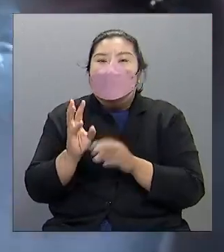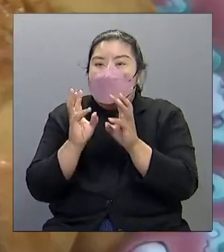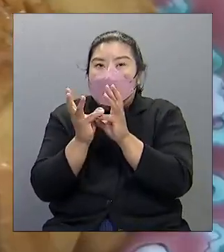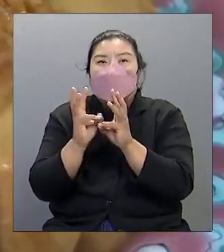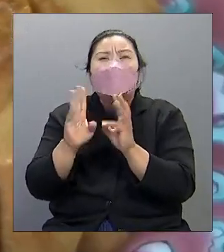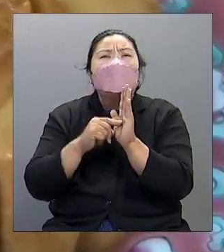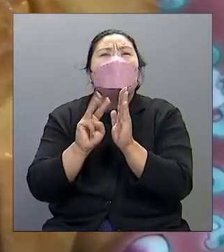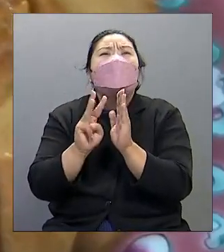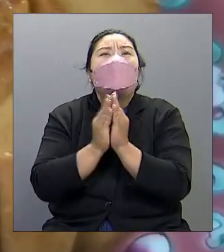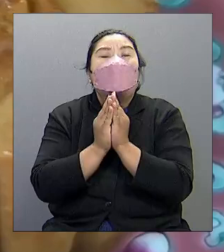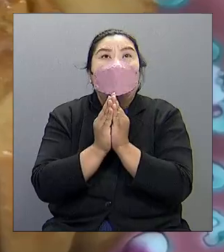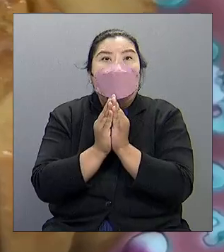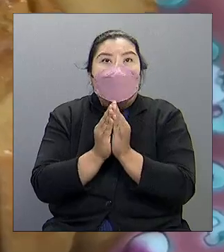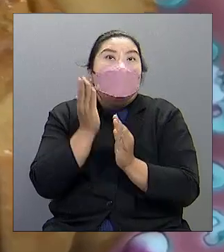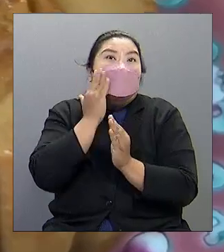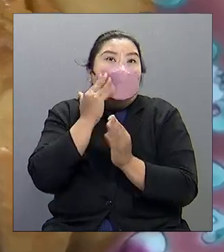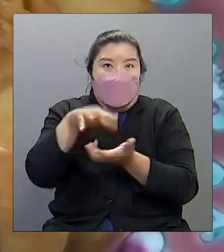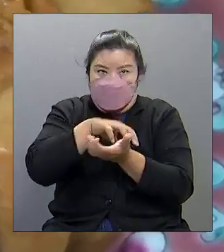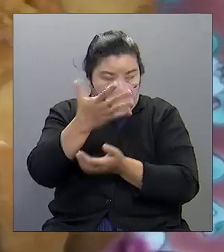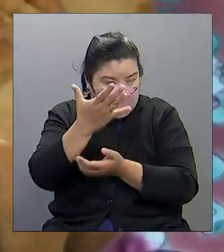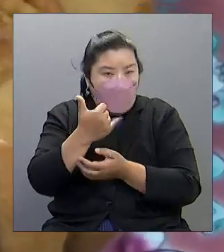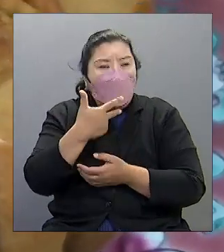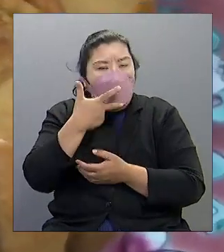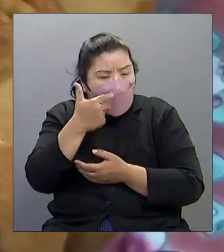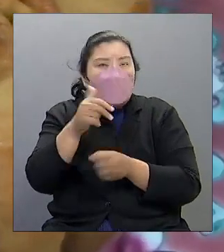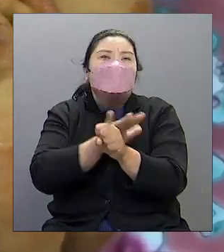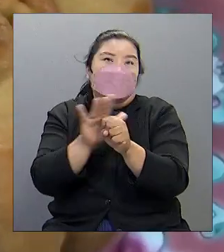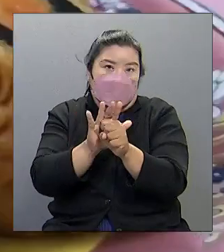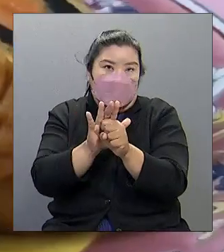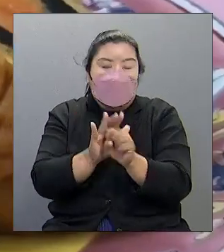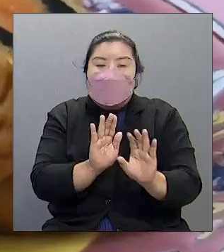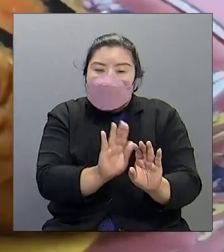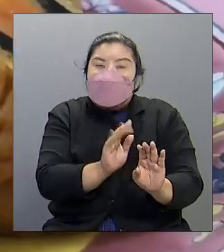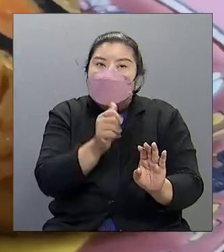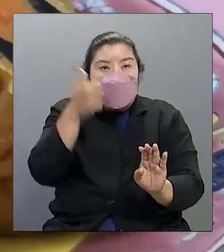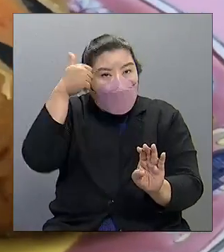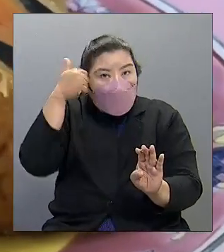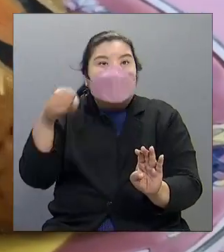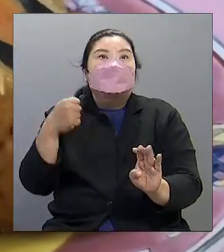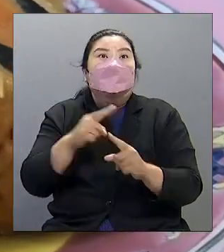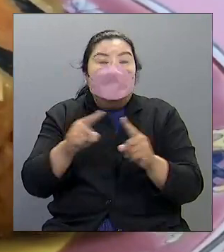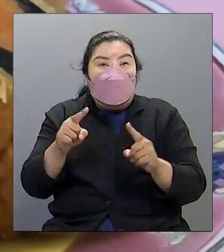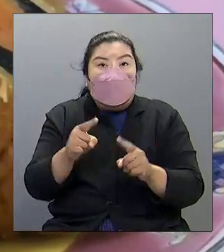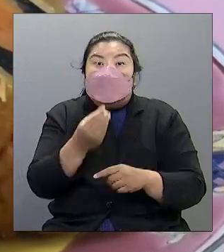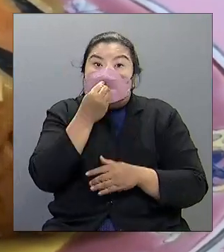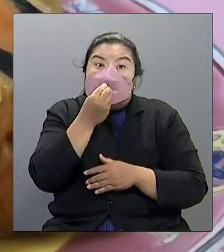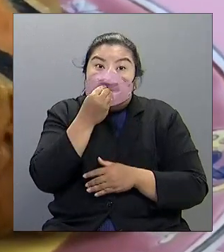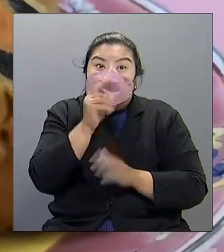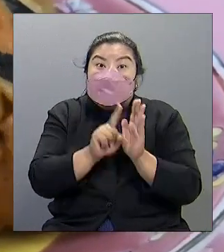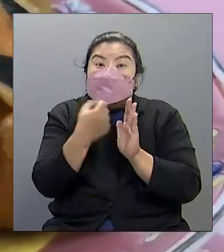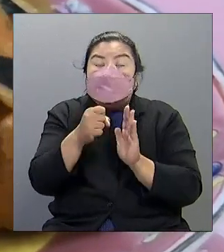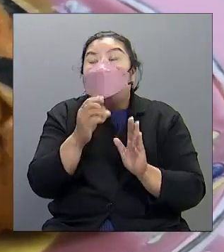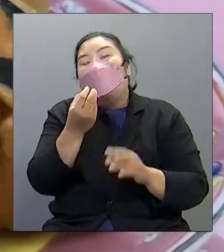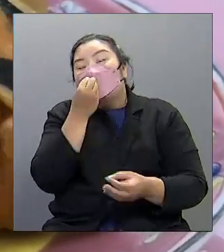งรสชาิจะไม่หวาน กลมกลมกำลังดีขนมเก็บได้ 10 วัน แต่ส่วใหญ 10 นาที มกจะหมดแล้วทำไมพพูดเองอันหลังนะคะ